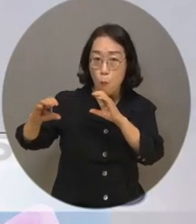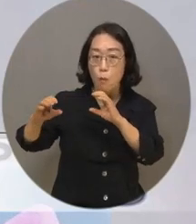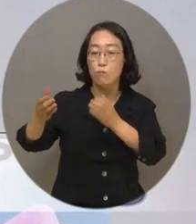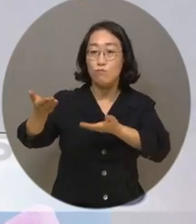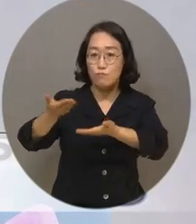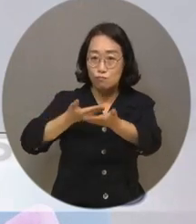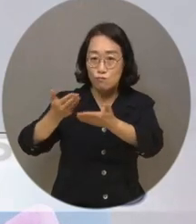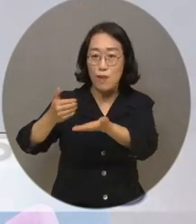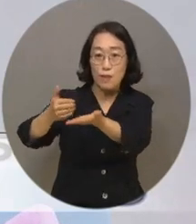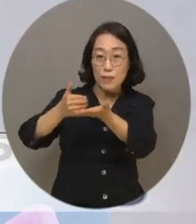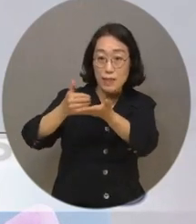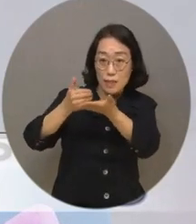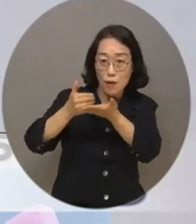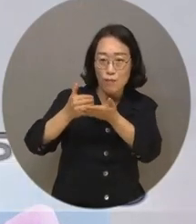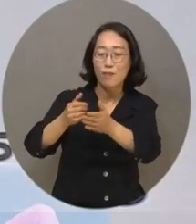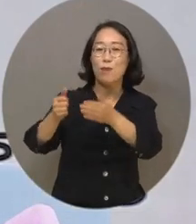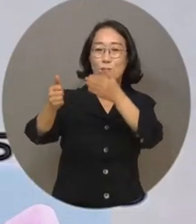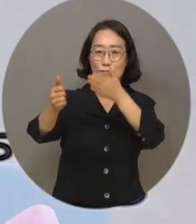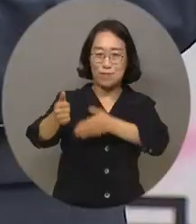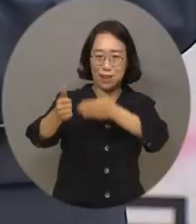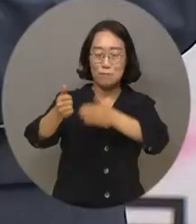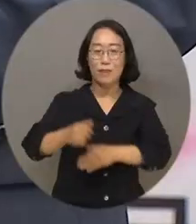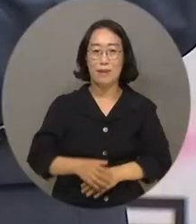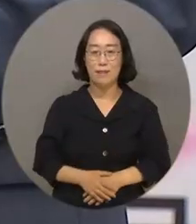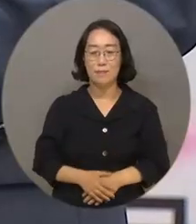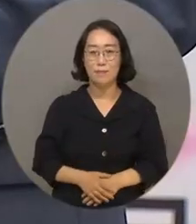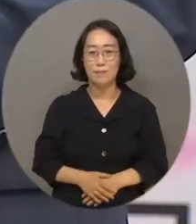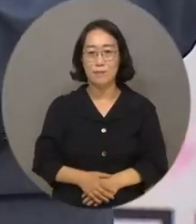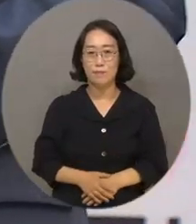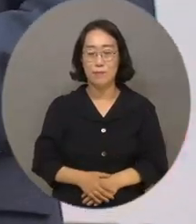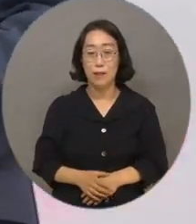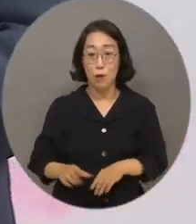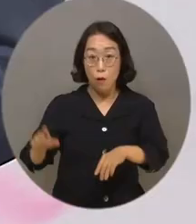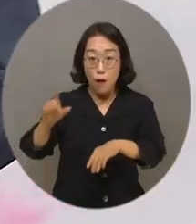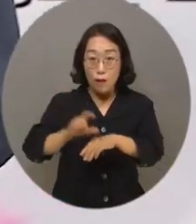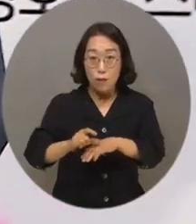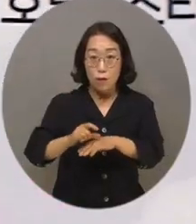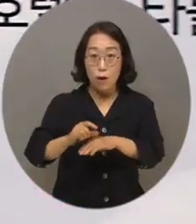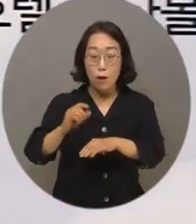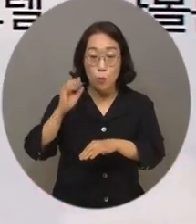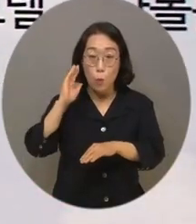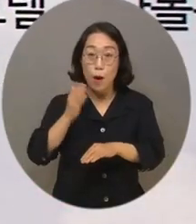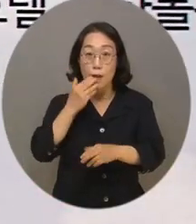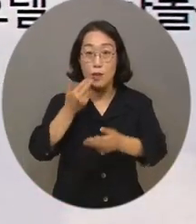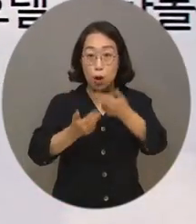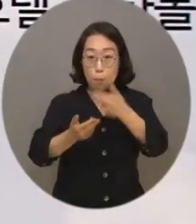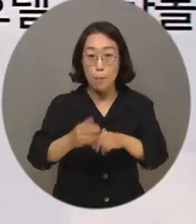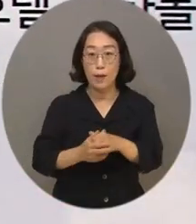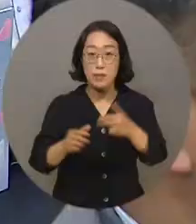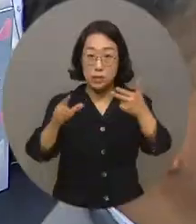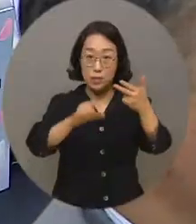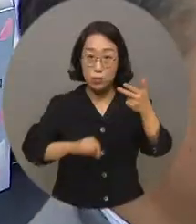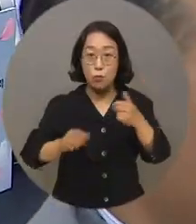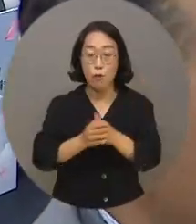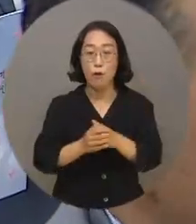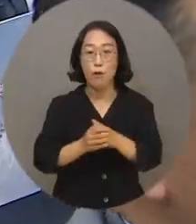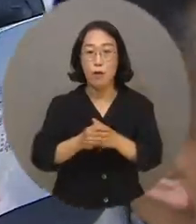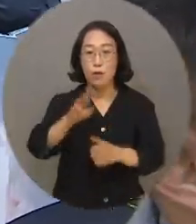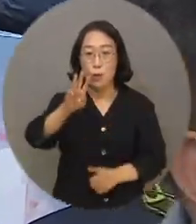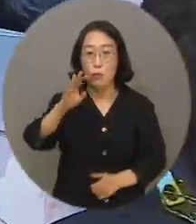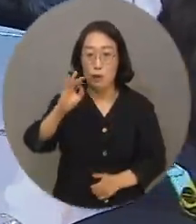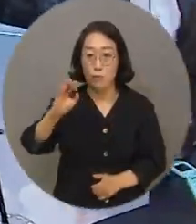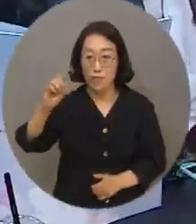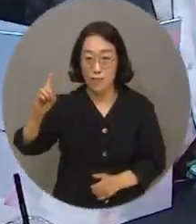소통하고 진심 어린 의견을 부탁드립니다. 한편 한국농아인협회는 오는 7월 제주도에서 열리는